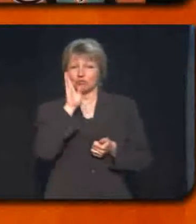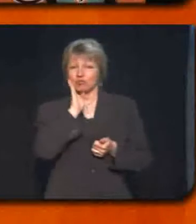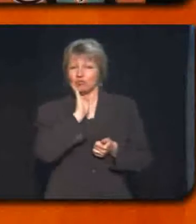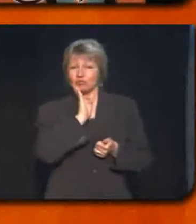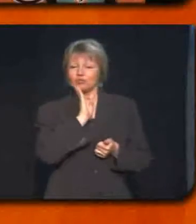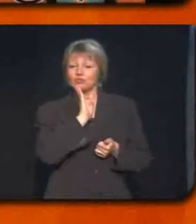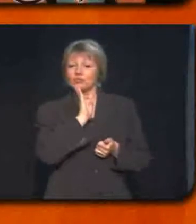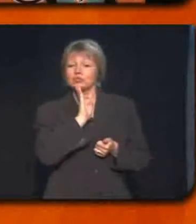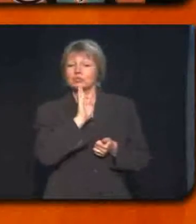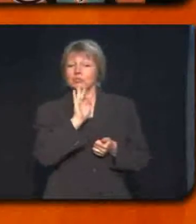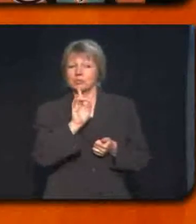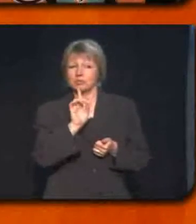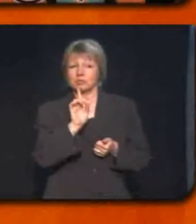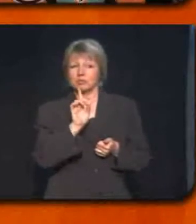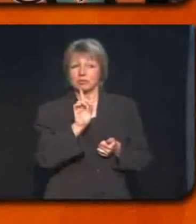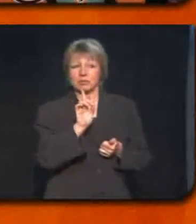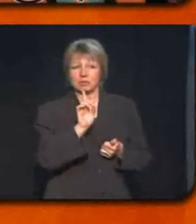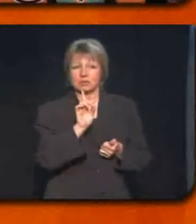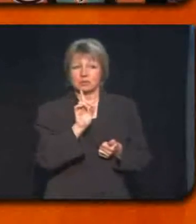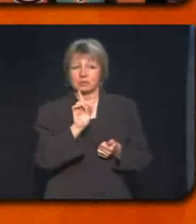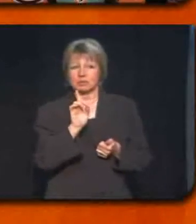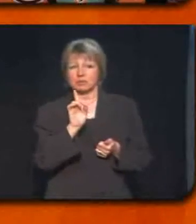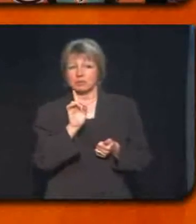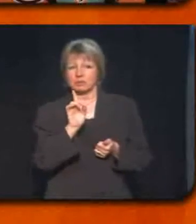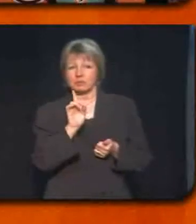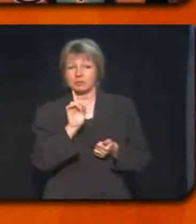es kommt gleich zur Aktion und zwar sofort